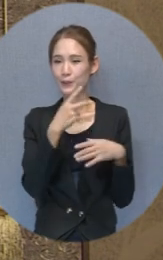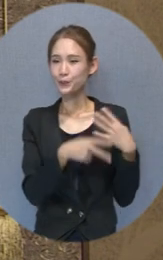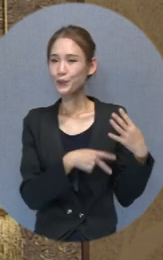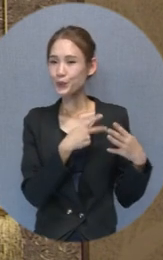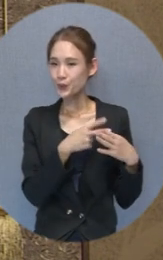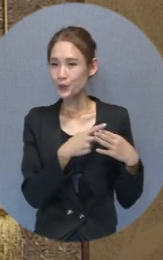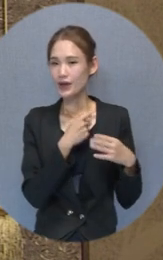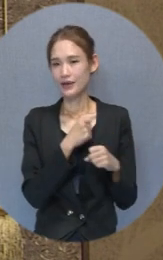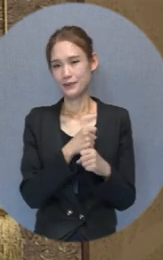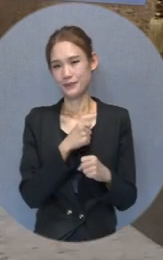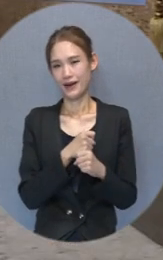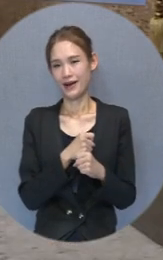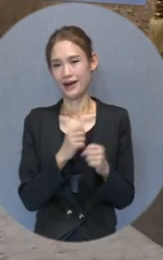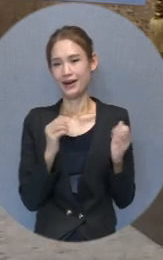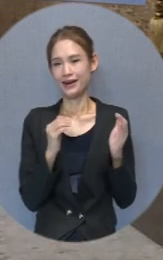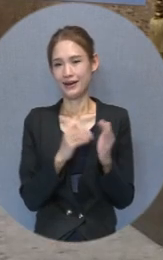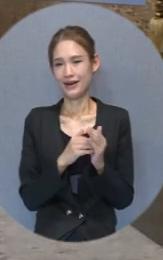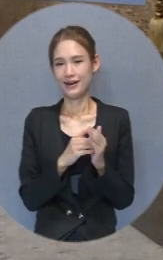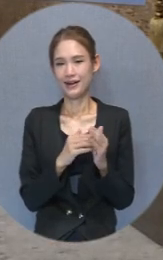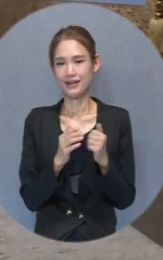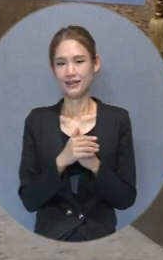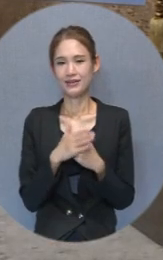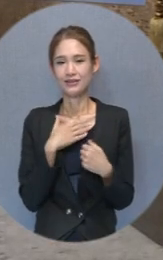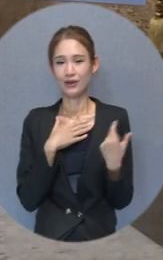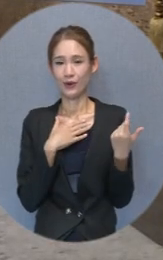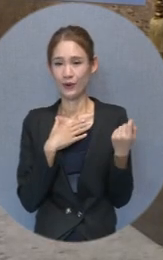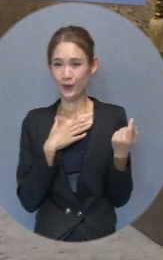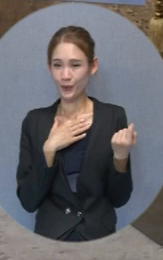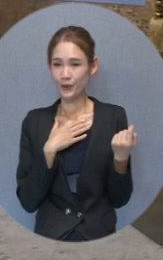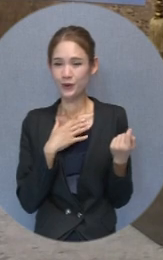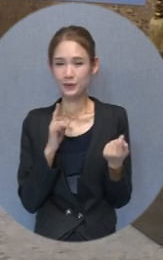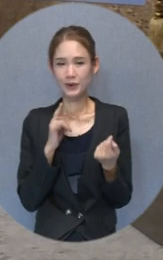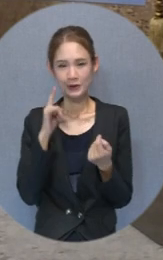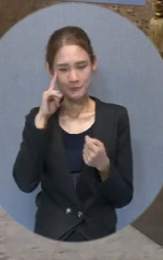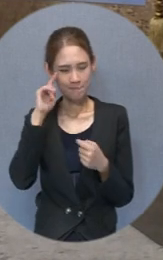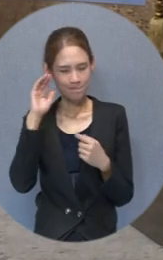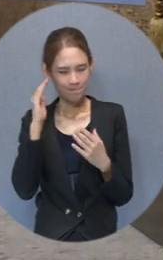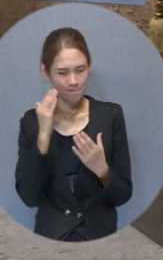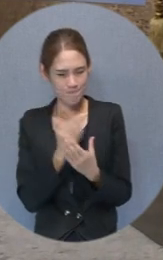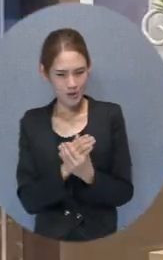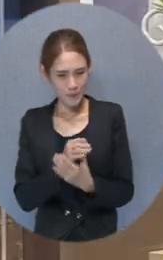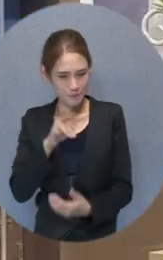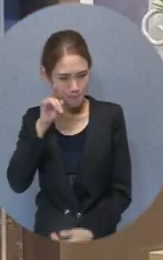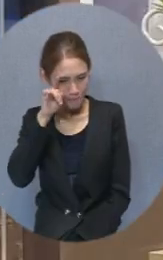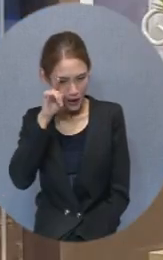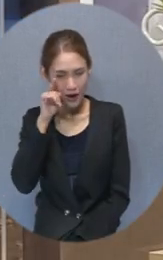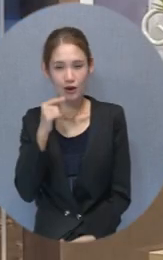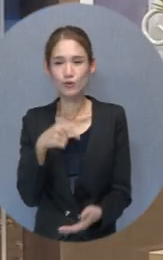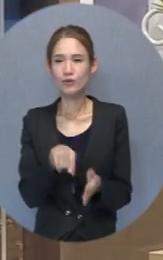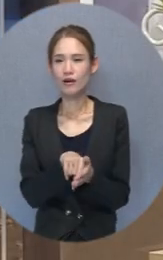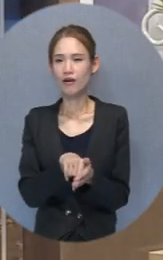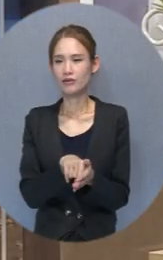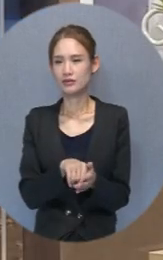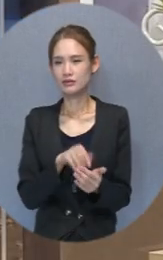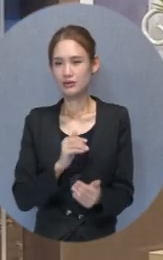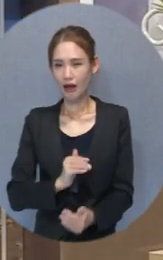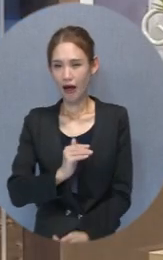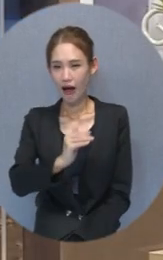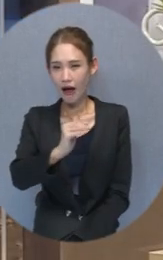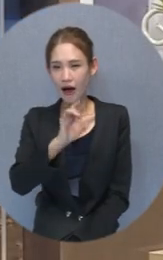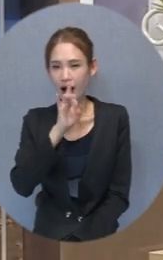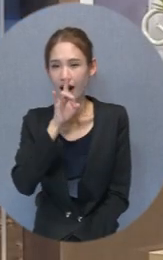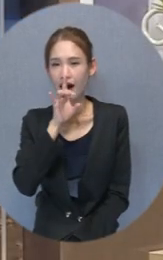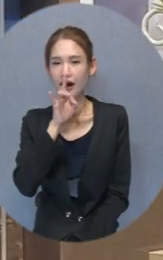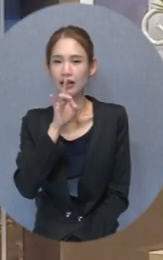만들게 됐어요. 네. 그러니까 저도 사실 이게 뭔가 하나를 완벽하게 해내려고 하다 보면 잘 진전이 안 되더라고요. 맞아요. 네.